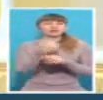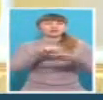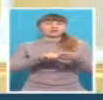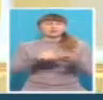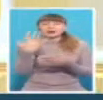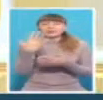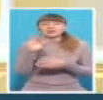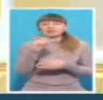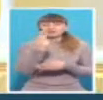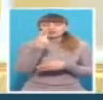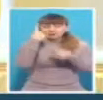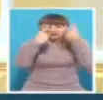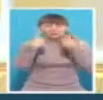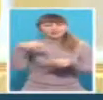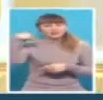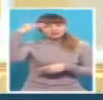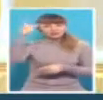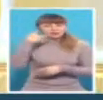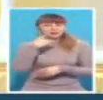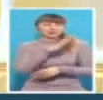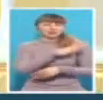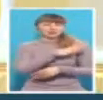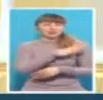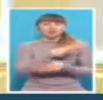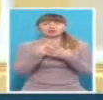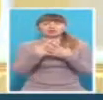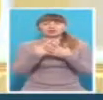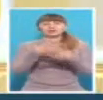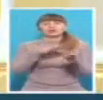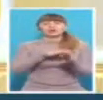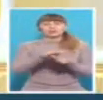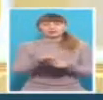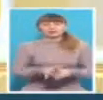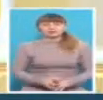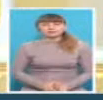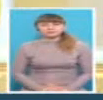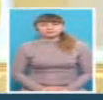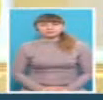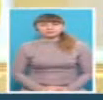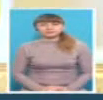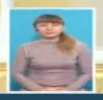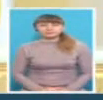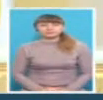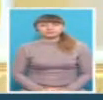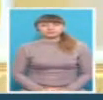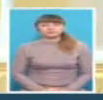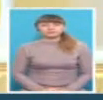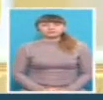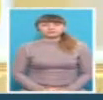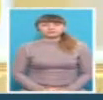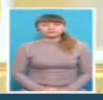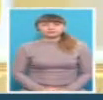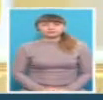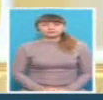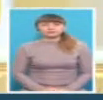жолдауы жуық арадағы экономикалық өсуді алға апарушы және халықтың әл-ауқатын көтермелеуші күш. Біз